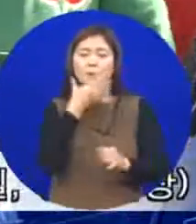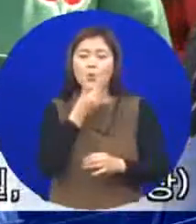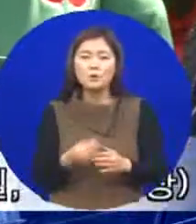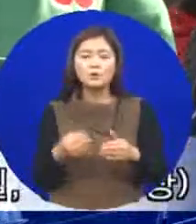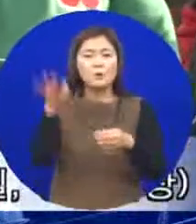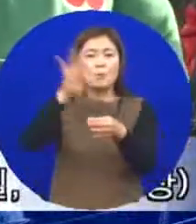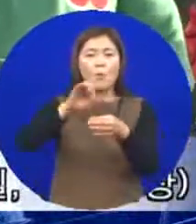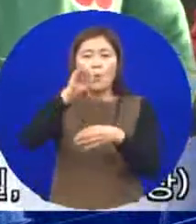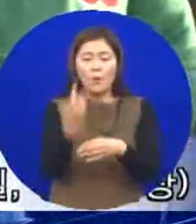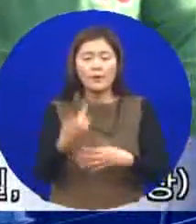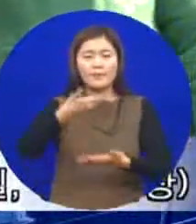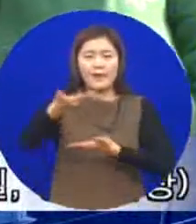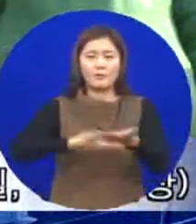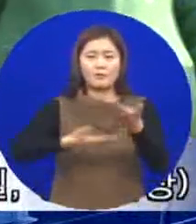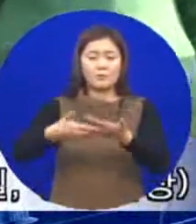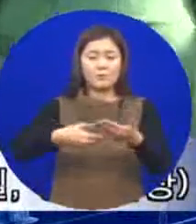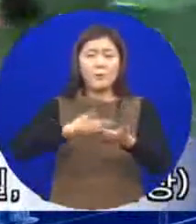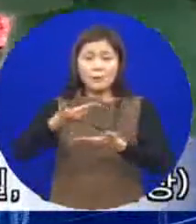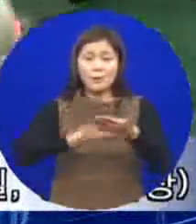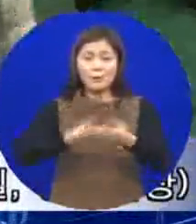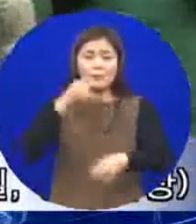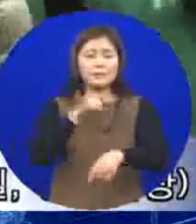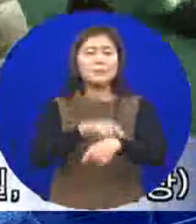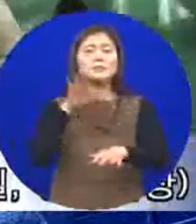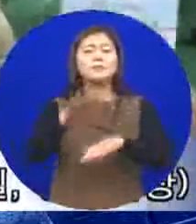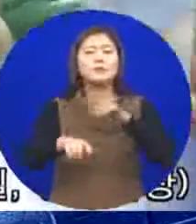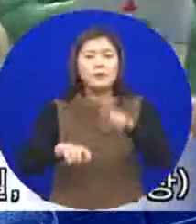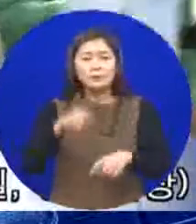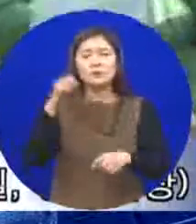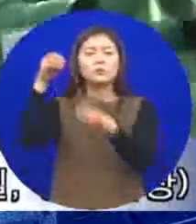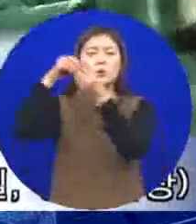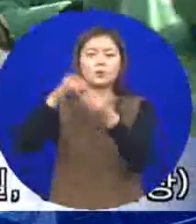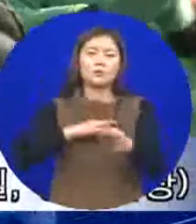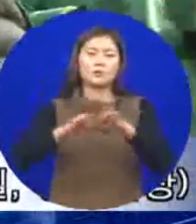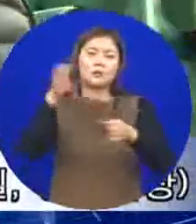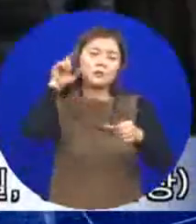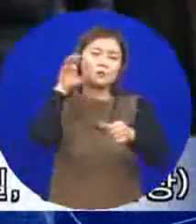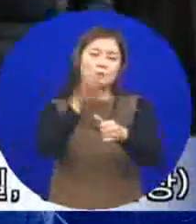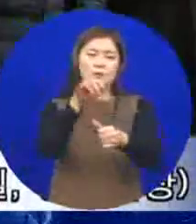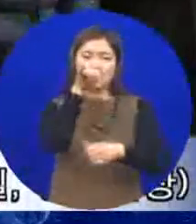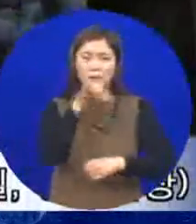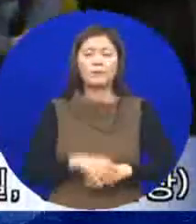경기사회복지공동모금회로부터 전국 최초의 나눔을 실천하는 착한 전통시장으로 지정됐습니다.